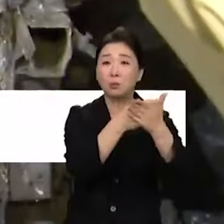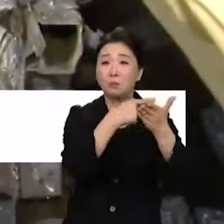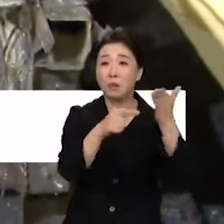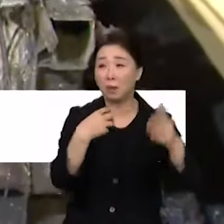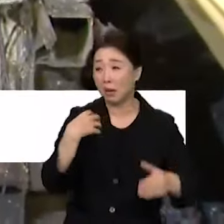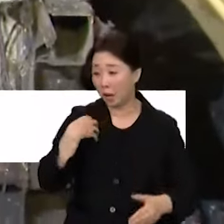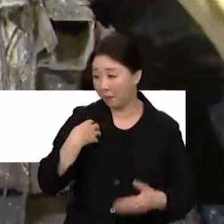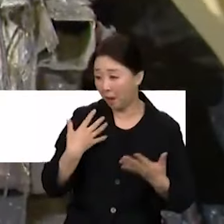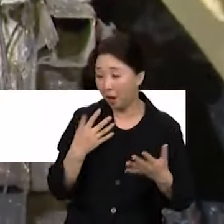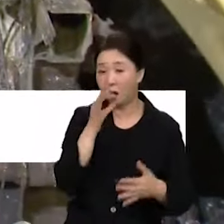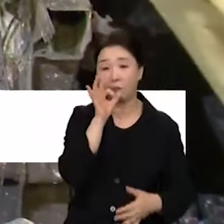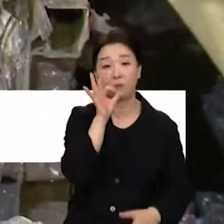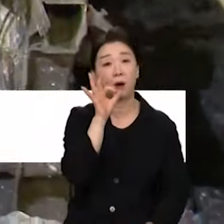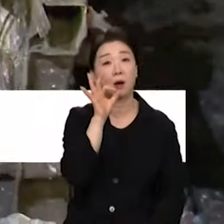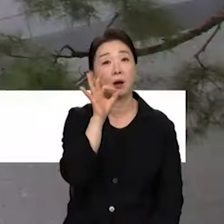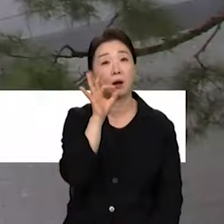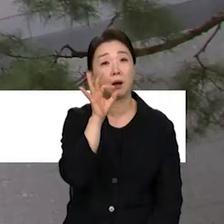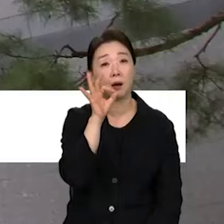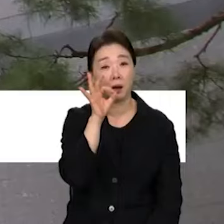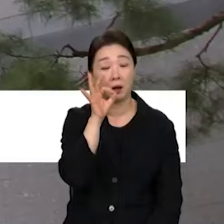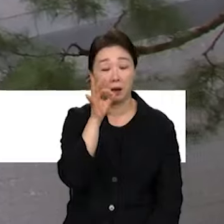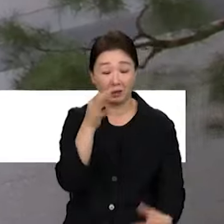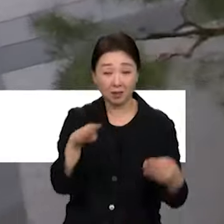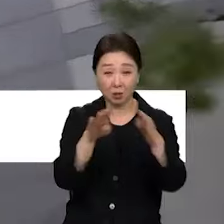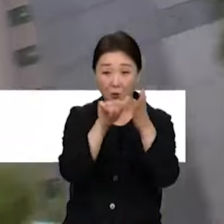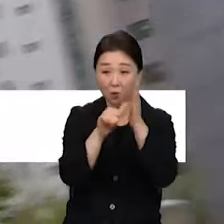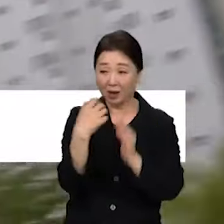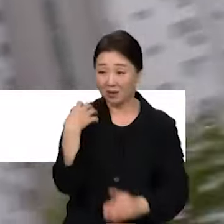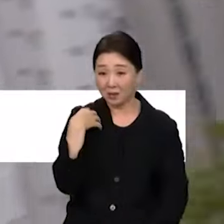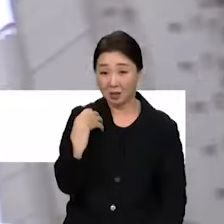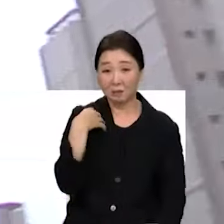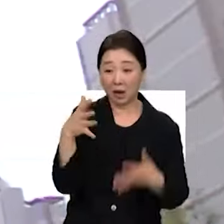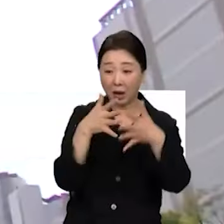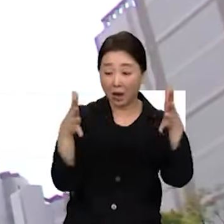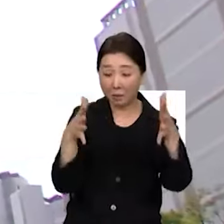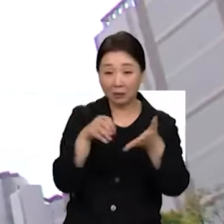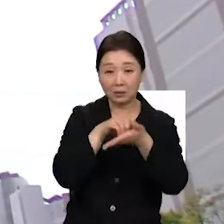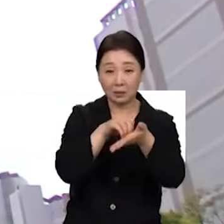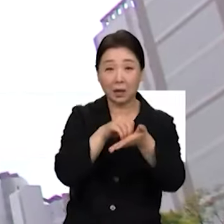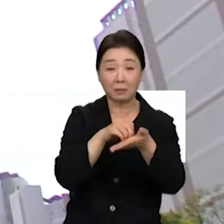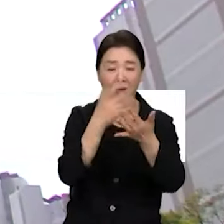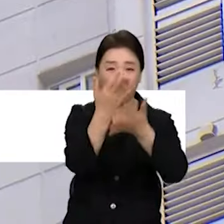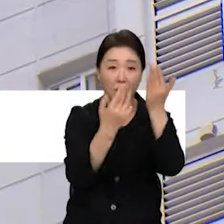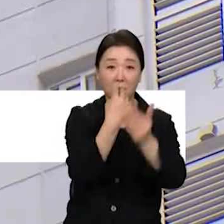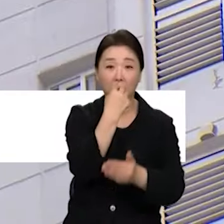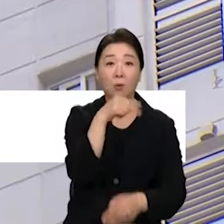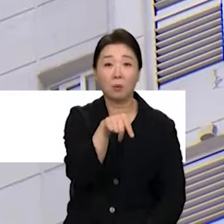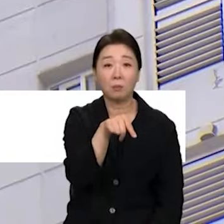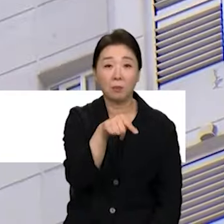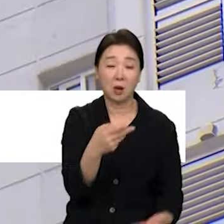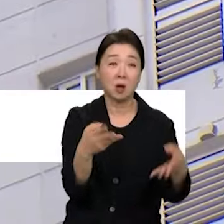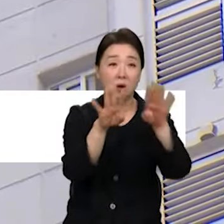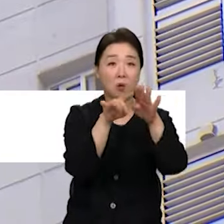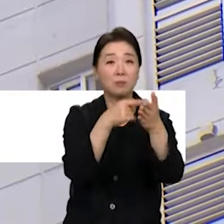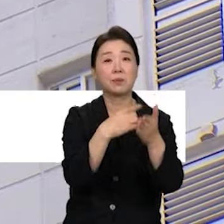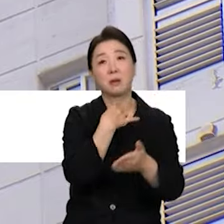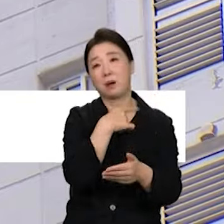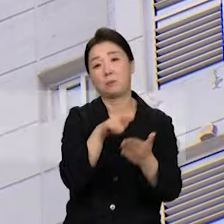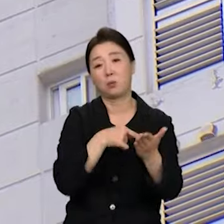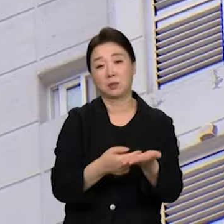감당할 방법이 없습니다. 시설물 관리 책임이 있는 아파트가 가입한 화재 보험은 건물 피해만